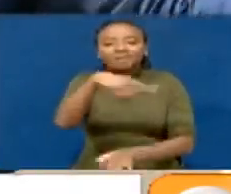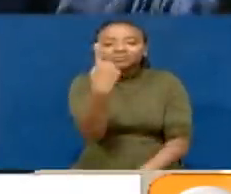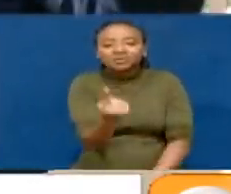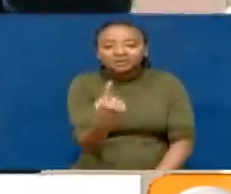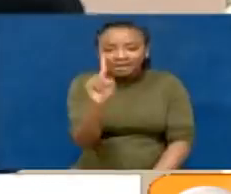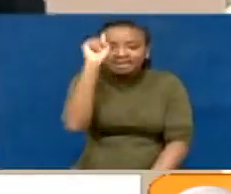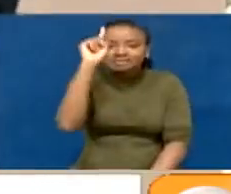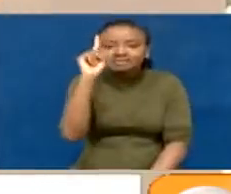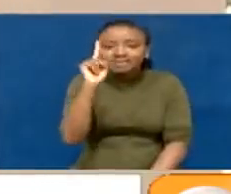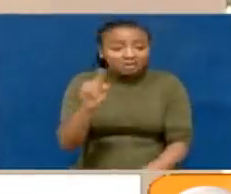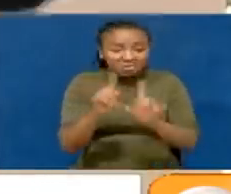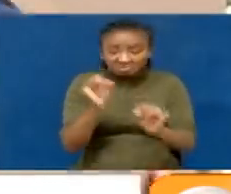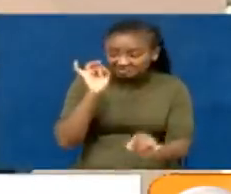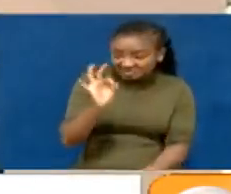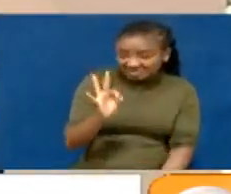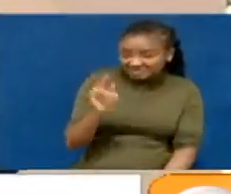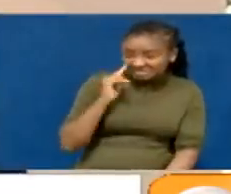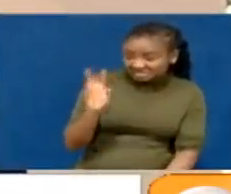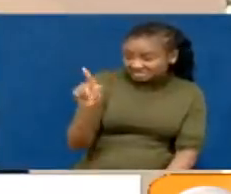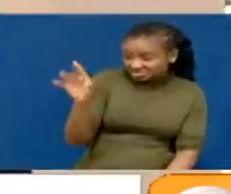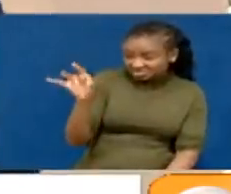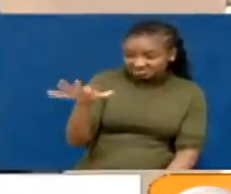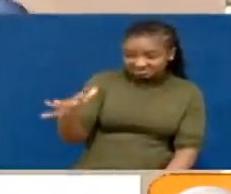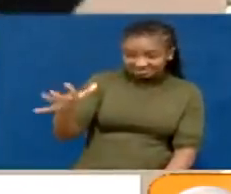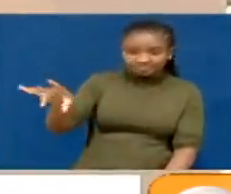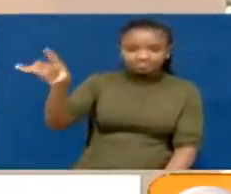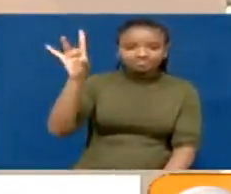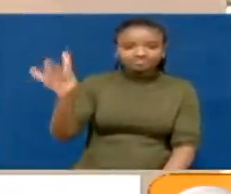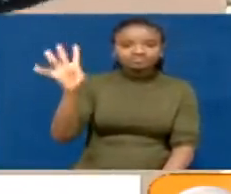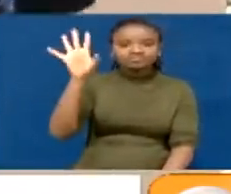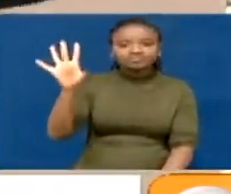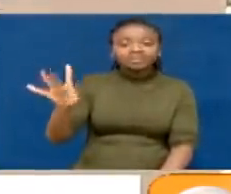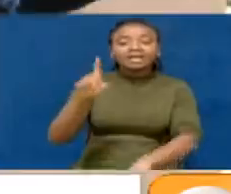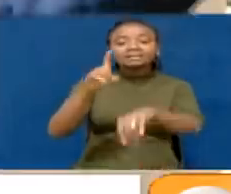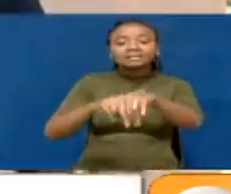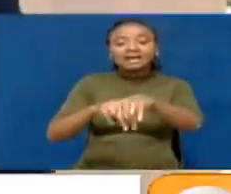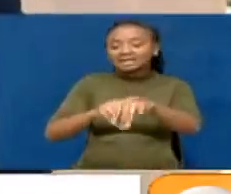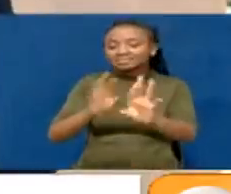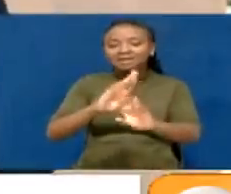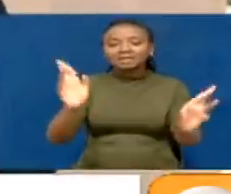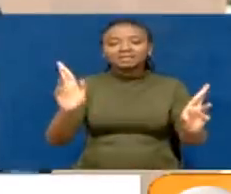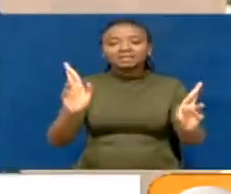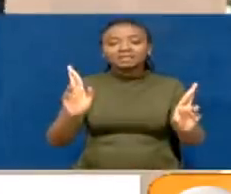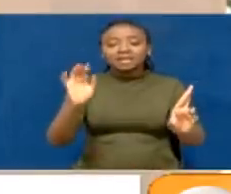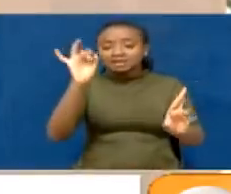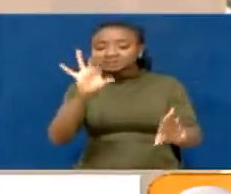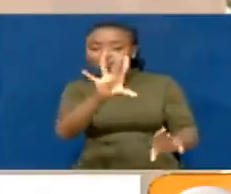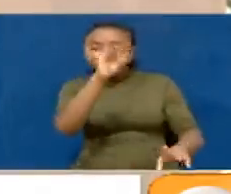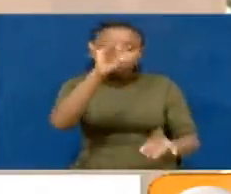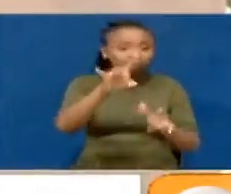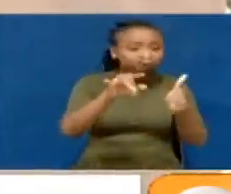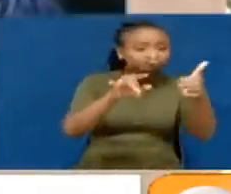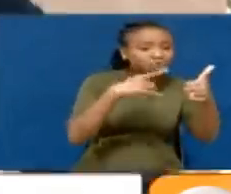wanafuta. Mnaajiri na mnafuta watu. Si ndio? Na wakati wa kufuta umekuja. Na wakati